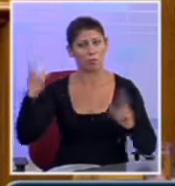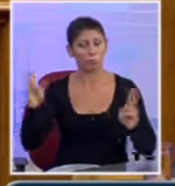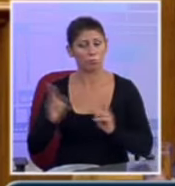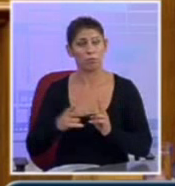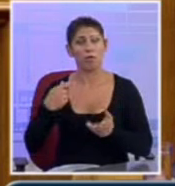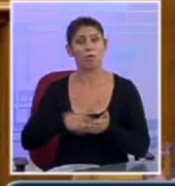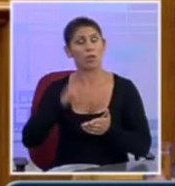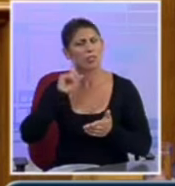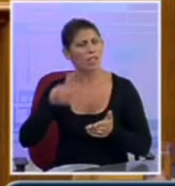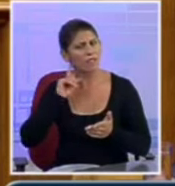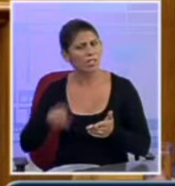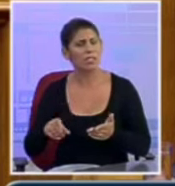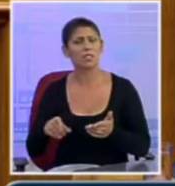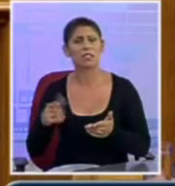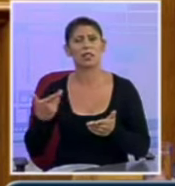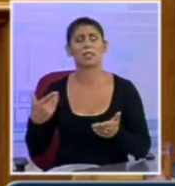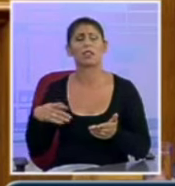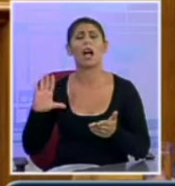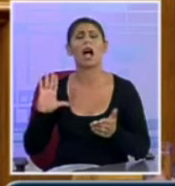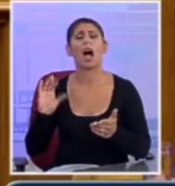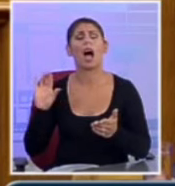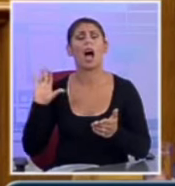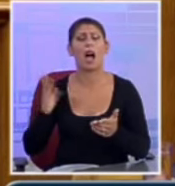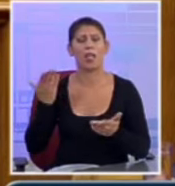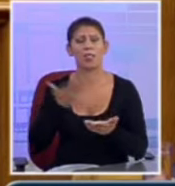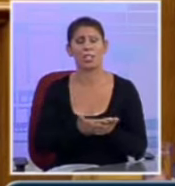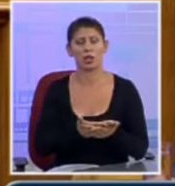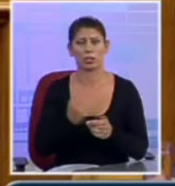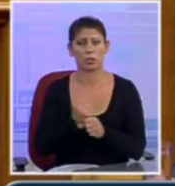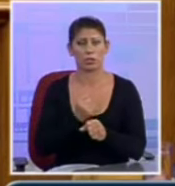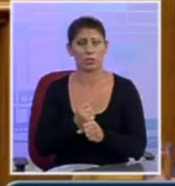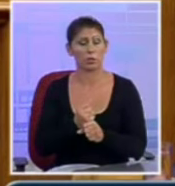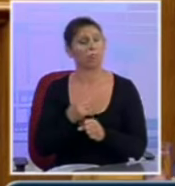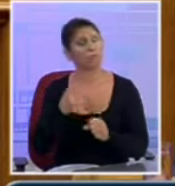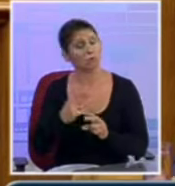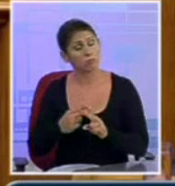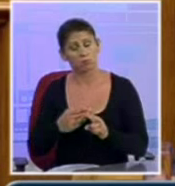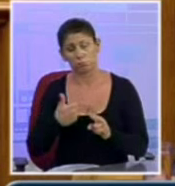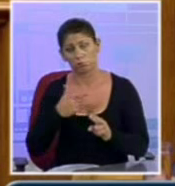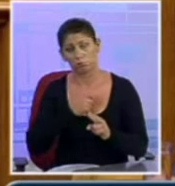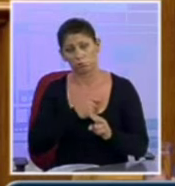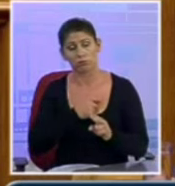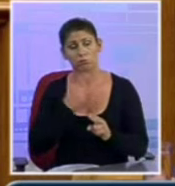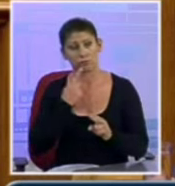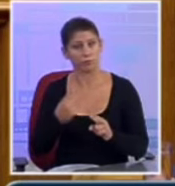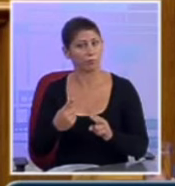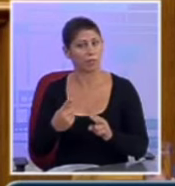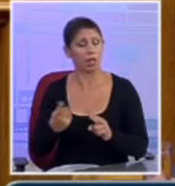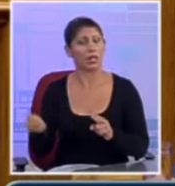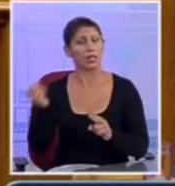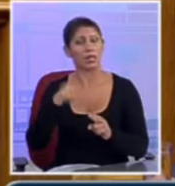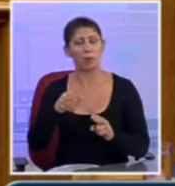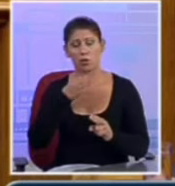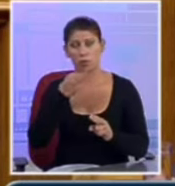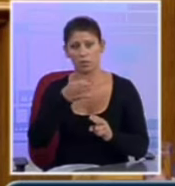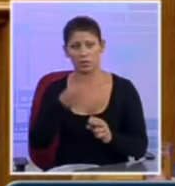της φοροδιαφυγής και της αδήλωτης εργασίας. Κρίσιμο κατά την εκτίμησή μας, αναφέρθηκε και από άλλους ομιλητές.